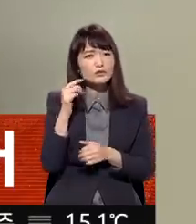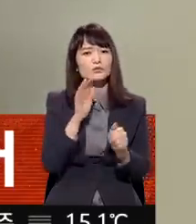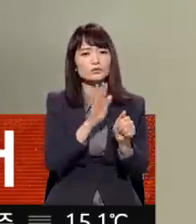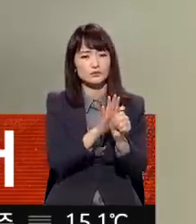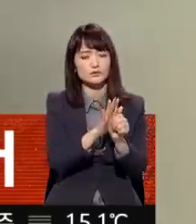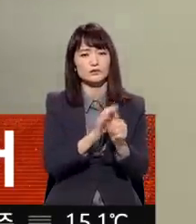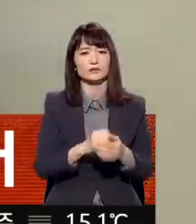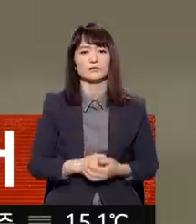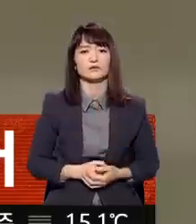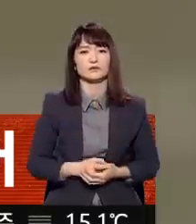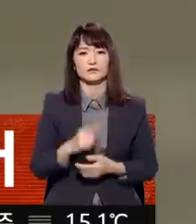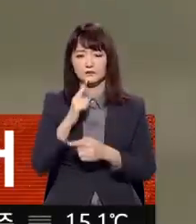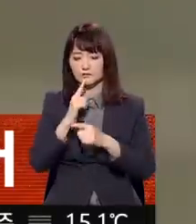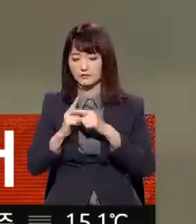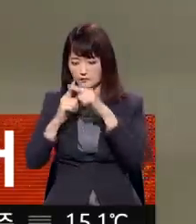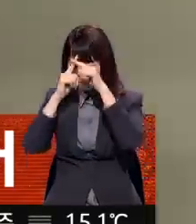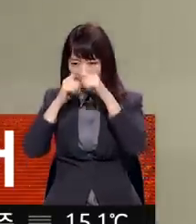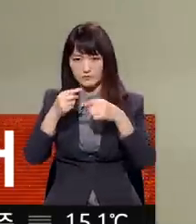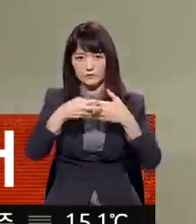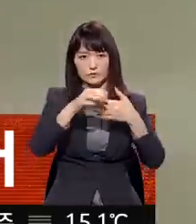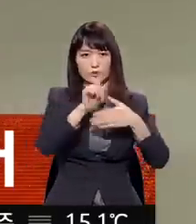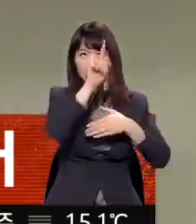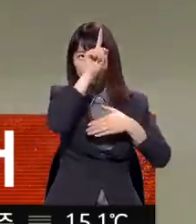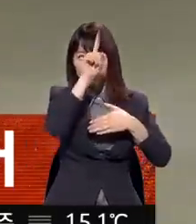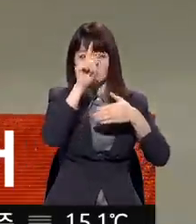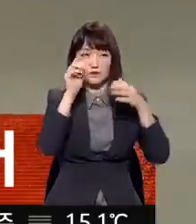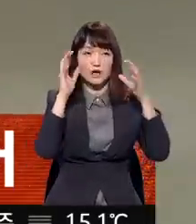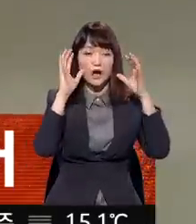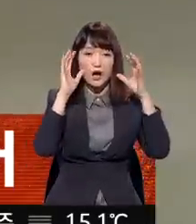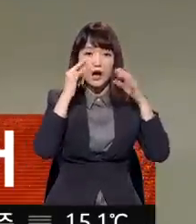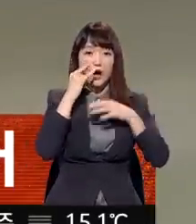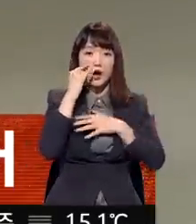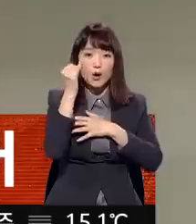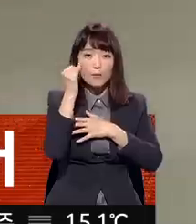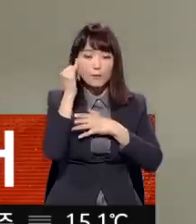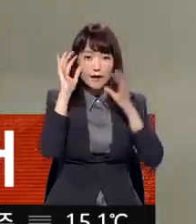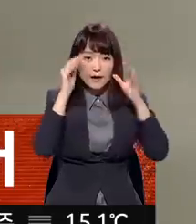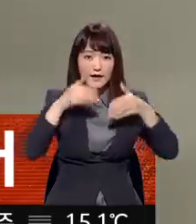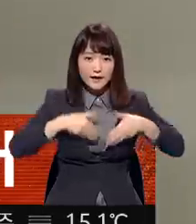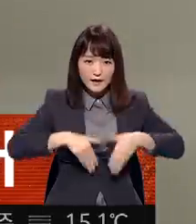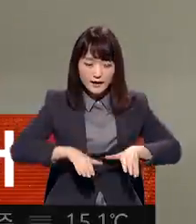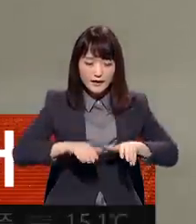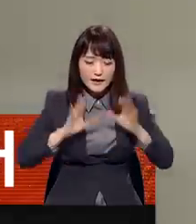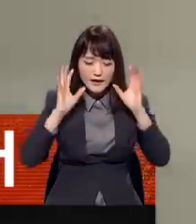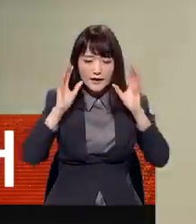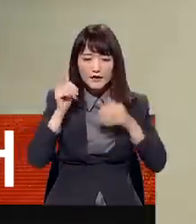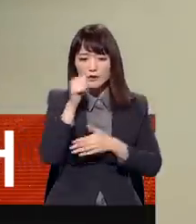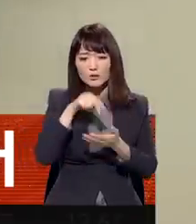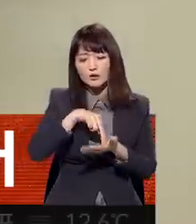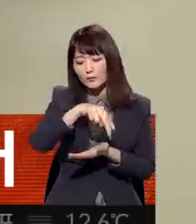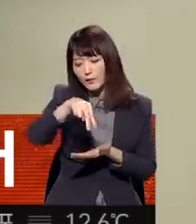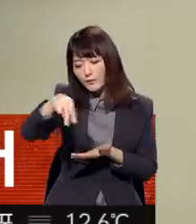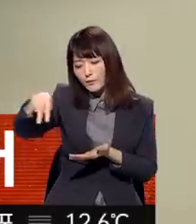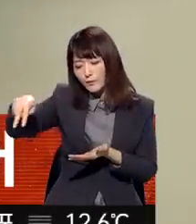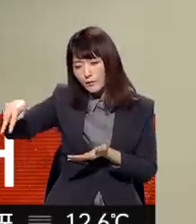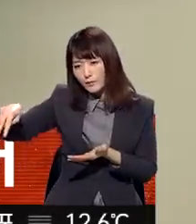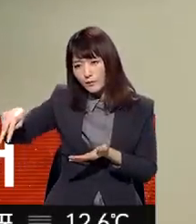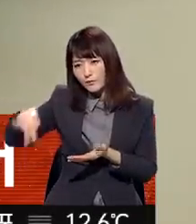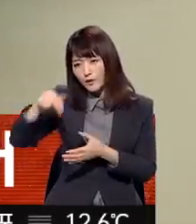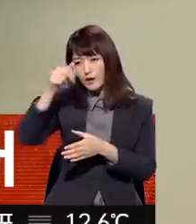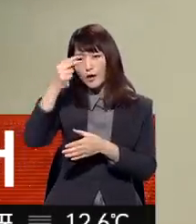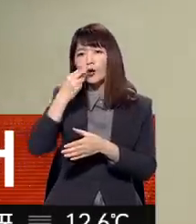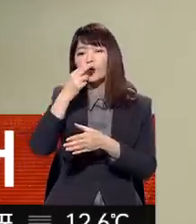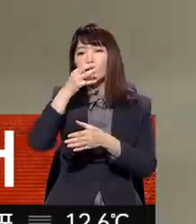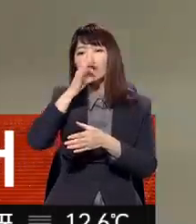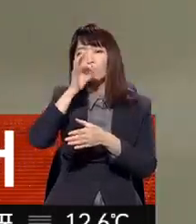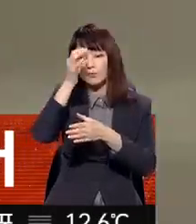했습니다. 간호사는 병원 천장에 어미 고양이가 새끼를 낳았고 아기 고양이가 길을 헤매다가 벽으로 통하는 구멍으로 떨어진 게 아닌가